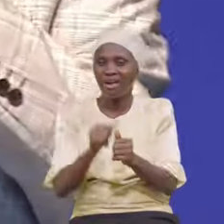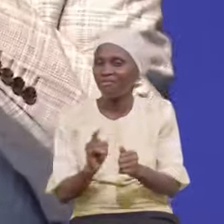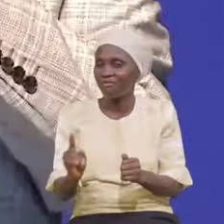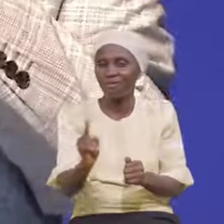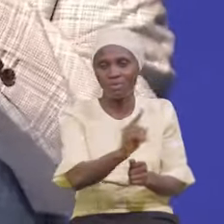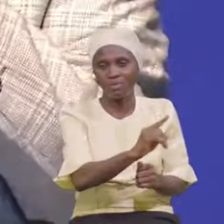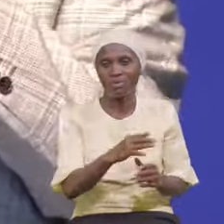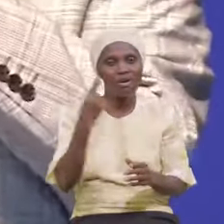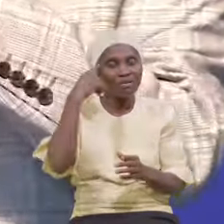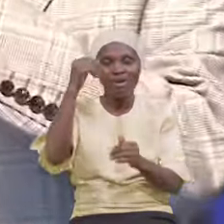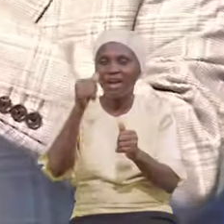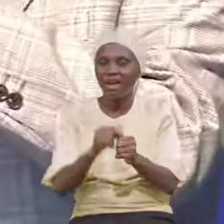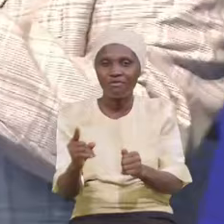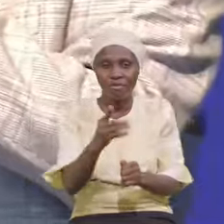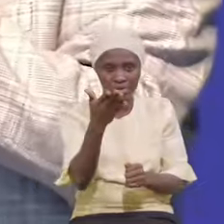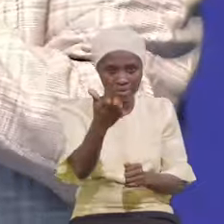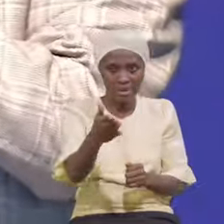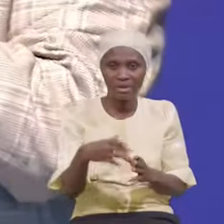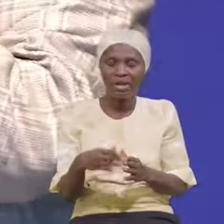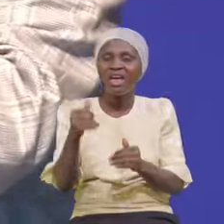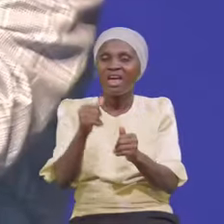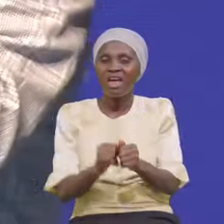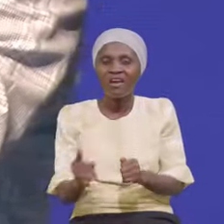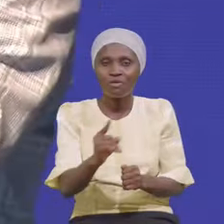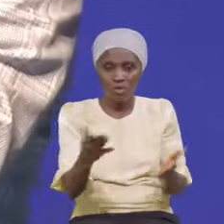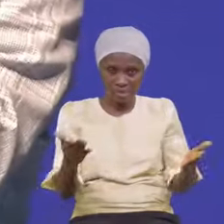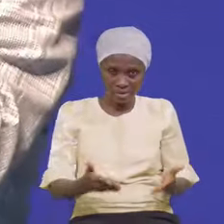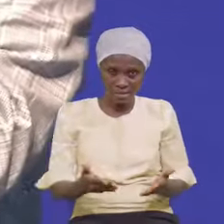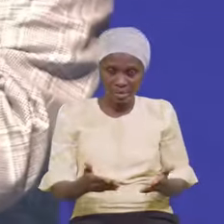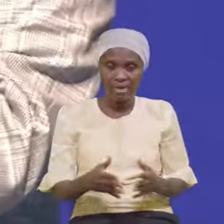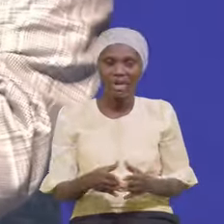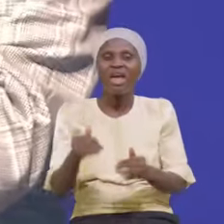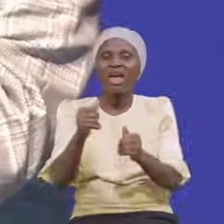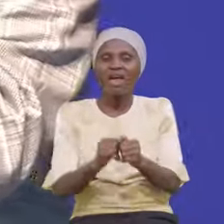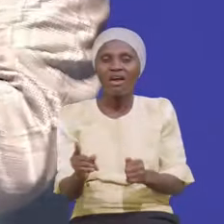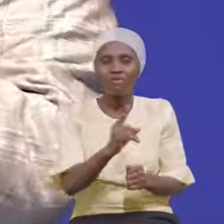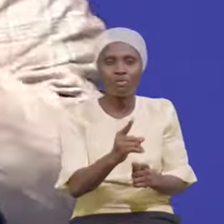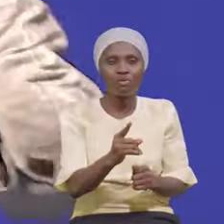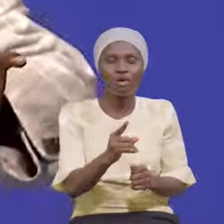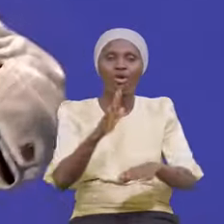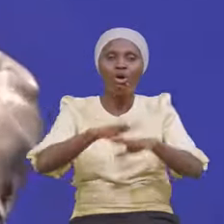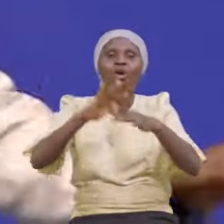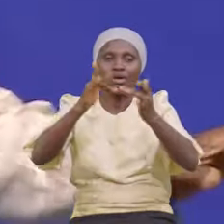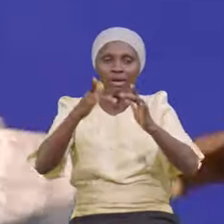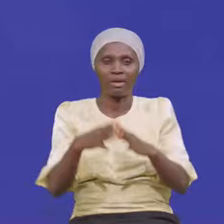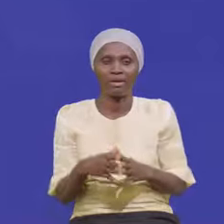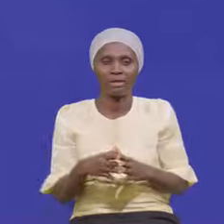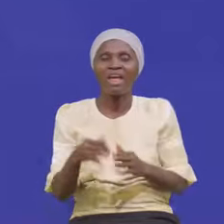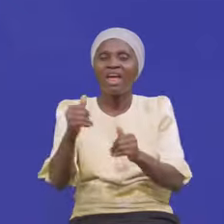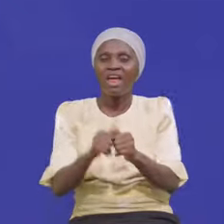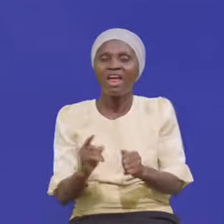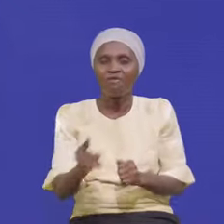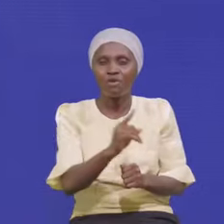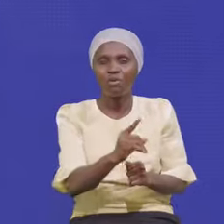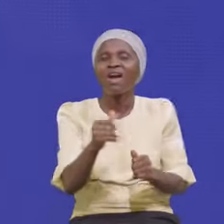ఒక్కరి కోసం. Everyone there. అక్కడున్న ప్రతి ఒక్కరికి. Everyone here. ఇక్కడున్న ప్రతి ఒక్కరికి. Everyone online. అక్కడున్న ఆన్లైన్ లో ప్రతి ఒక్కరికి. Everyone in